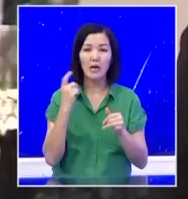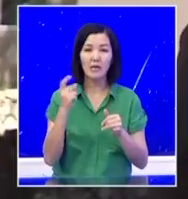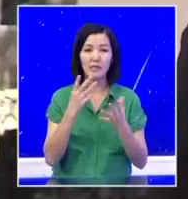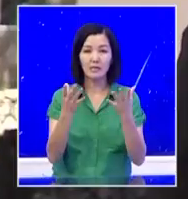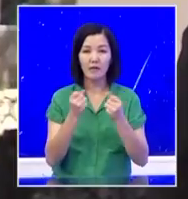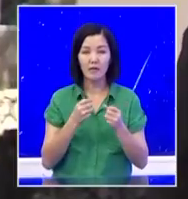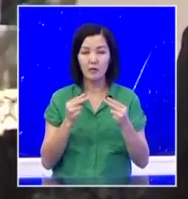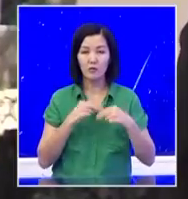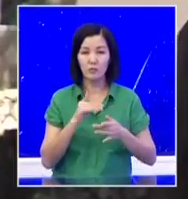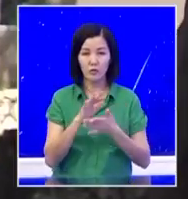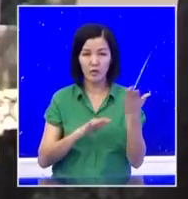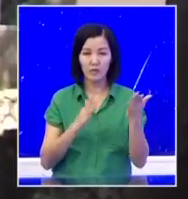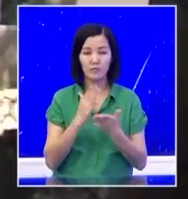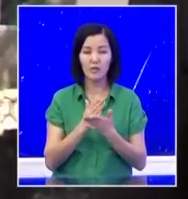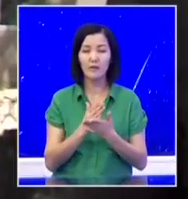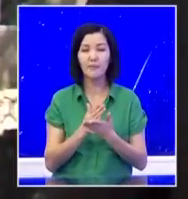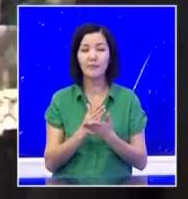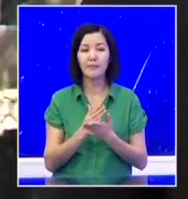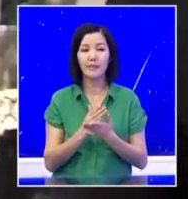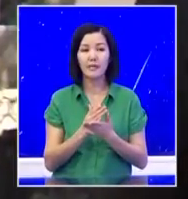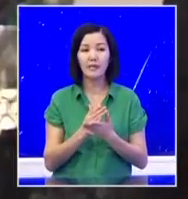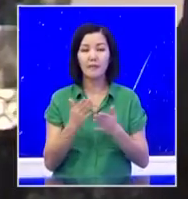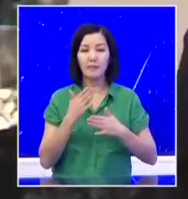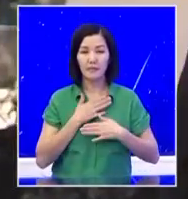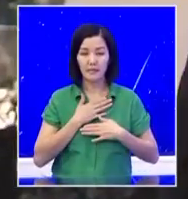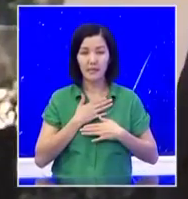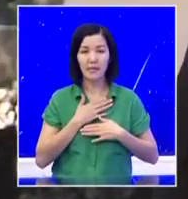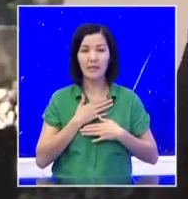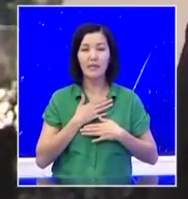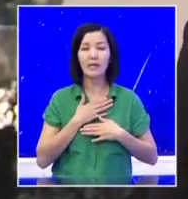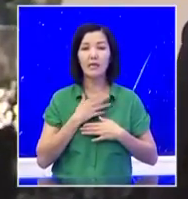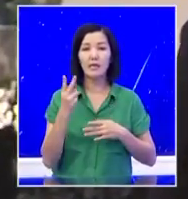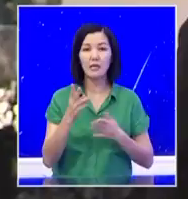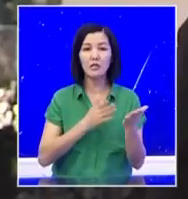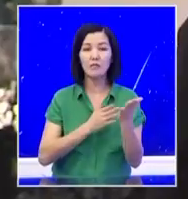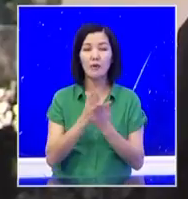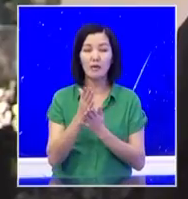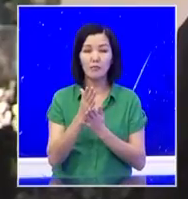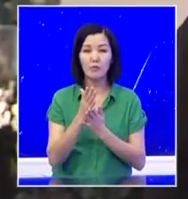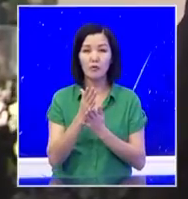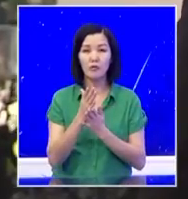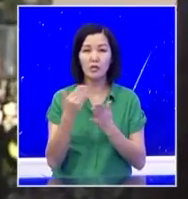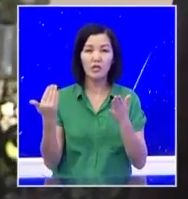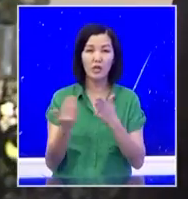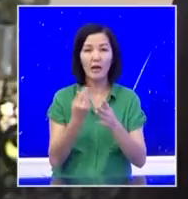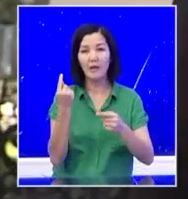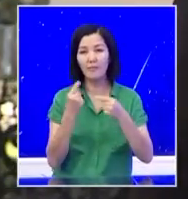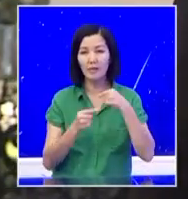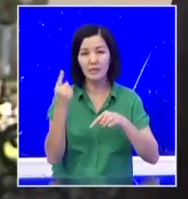жұмыс жасап жатыр. Сонымен қатар бізде екінші бағыт бойынша жаңа бизнес